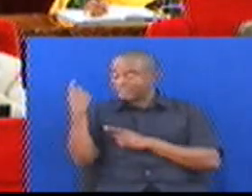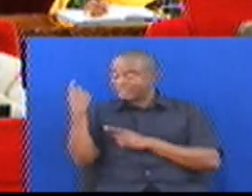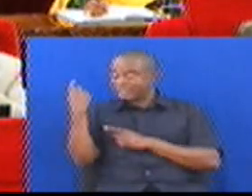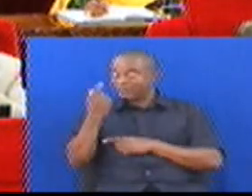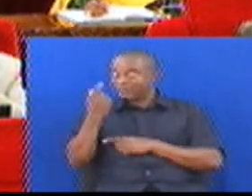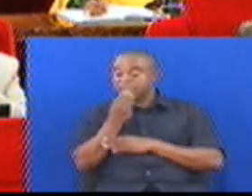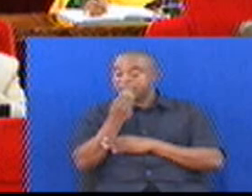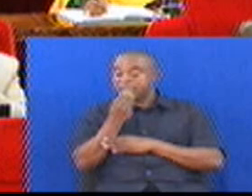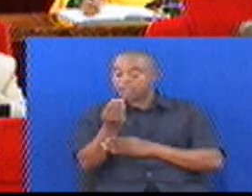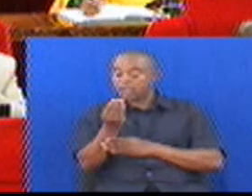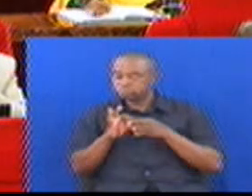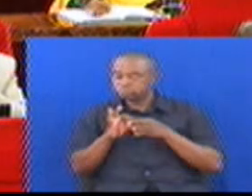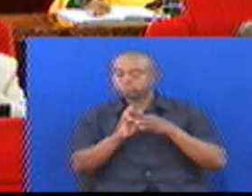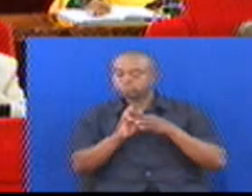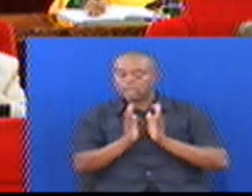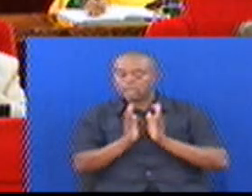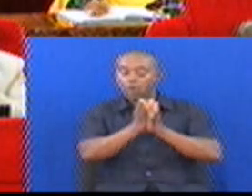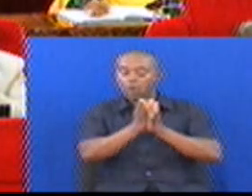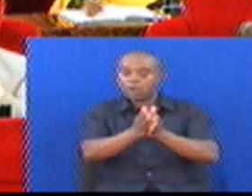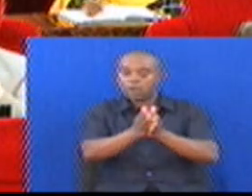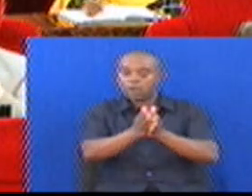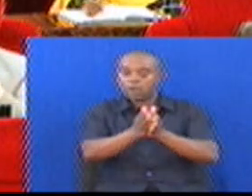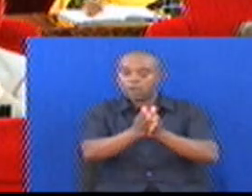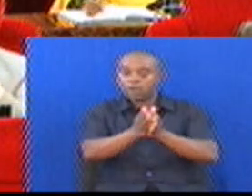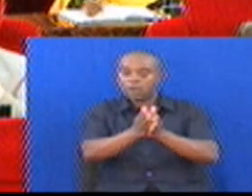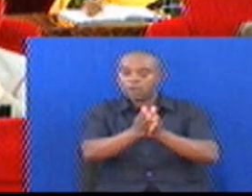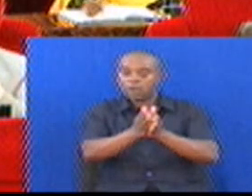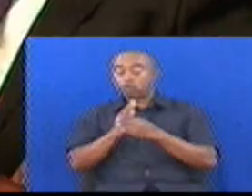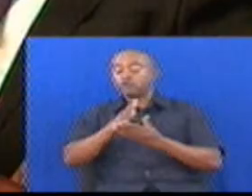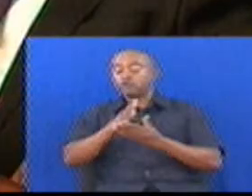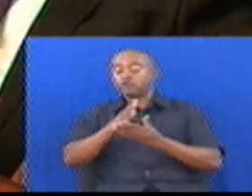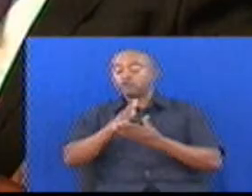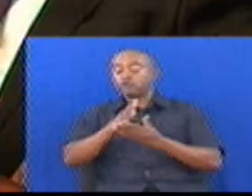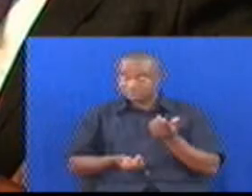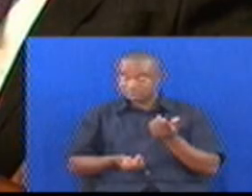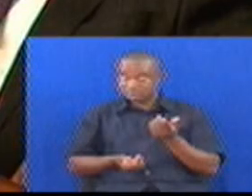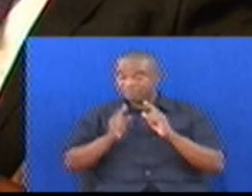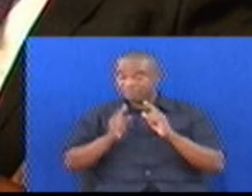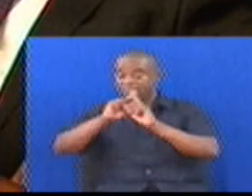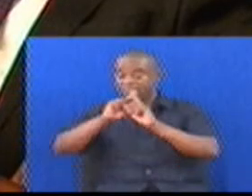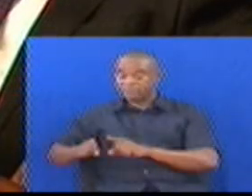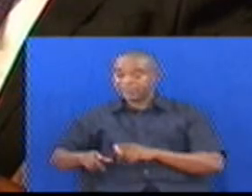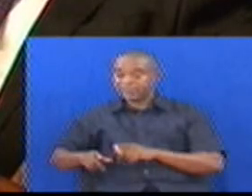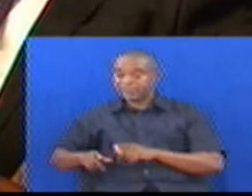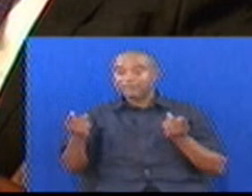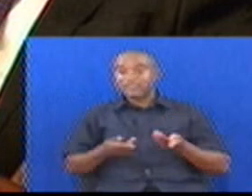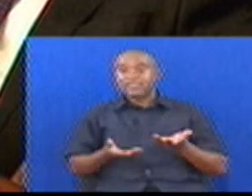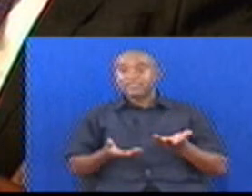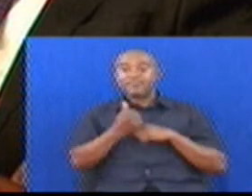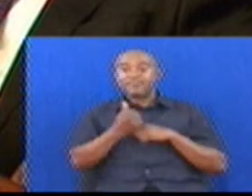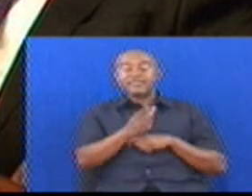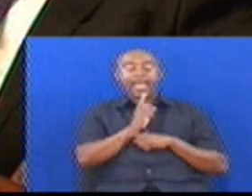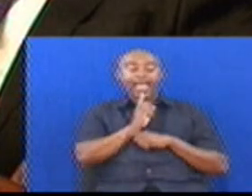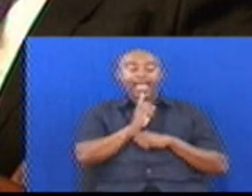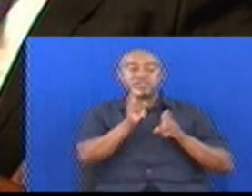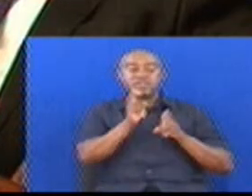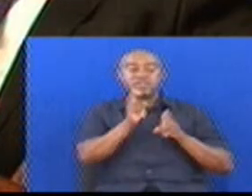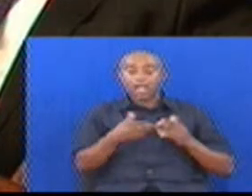kushirikiana na wadau imeendesha kesi na kufanikiwa kupata amri ya mahakama kutaifisha jumla ya